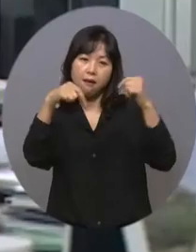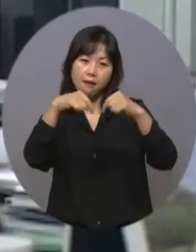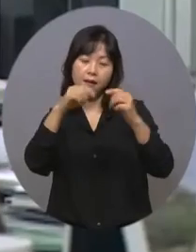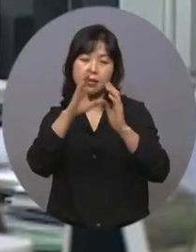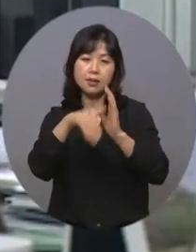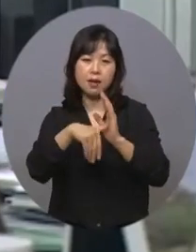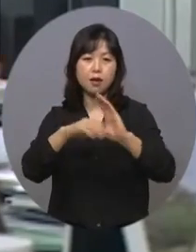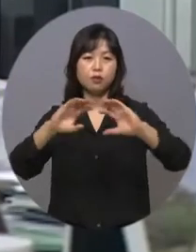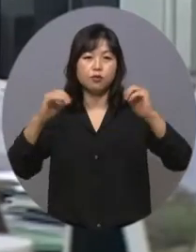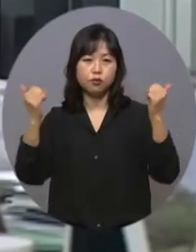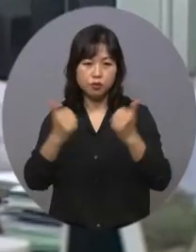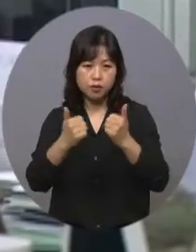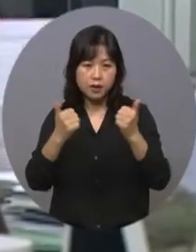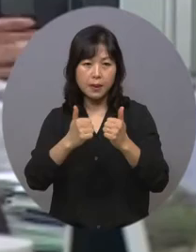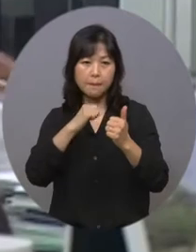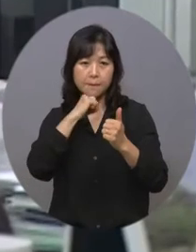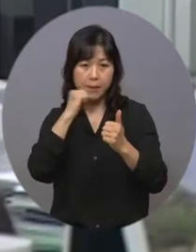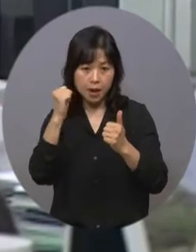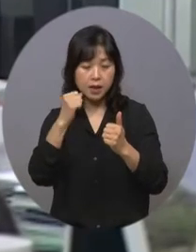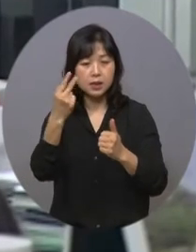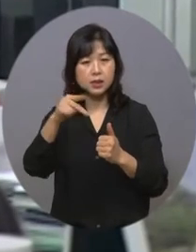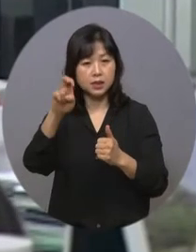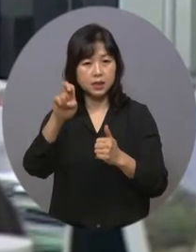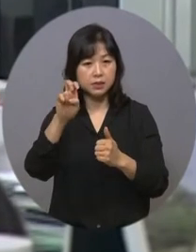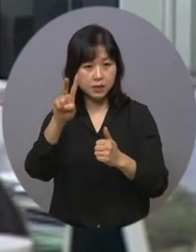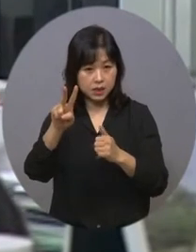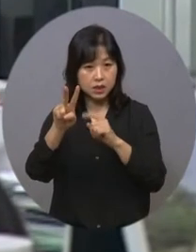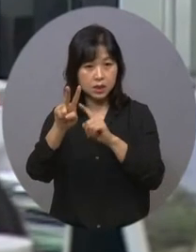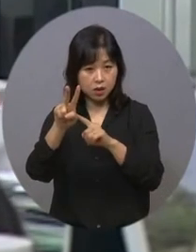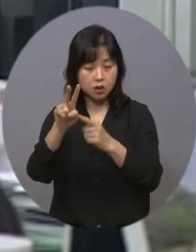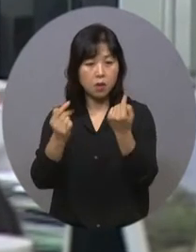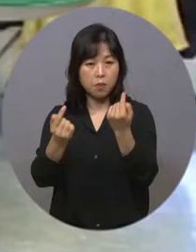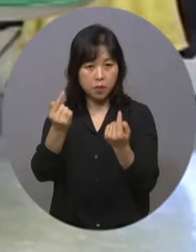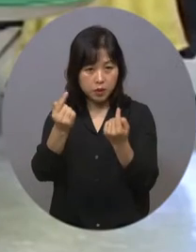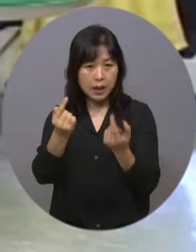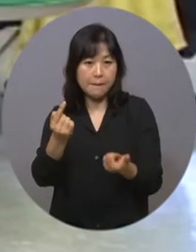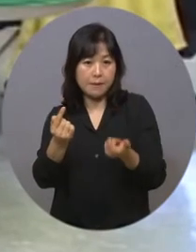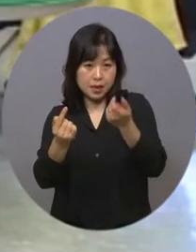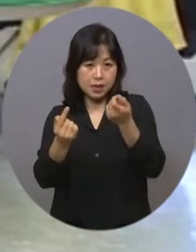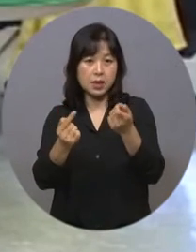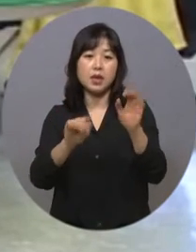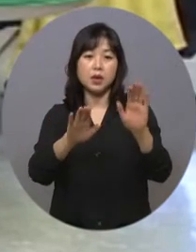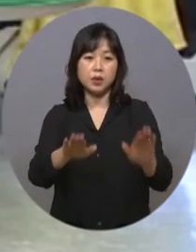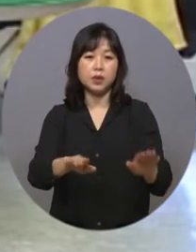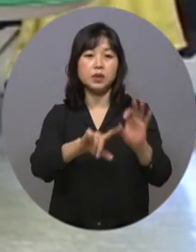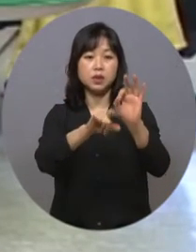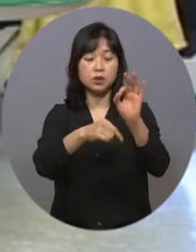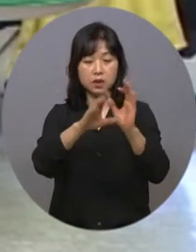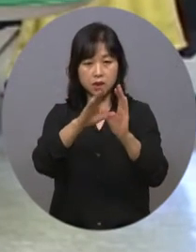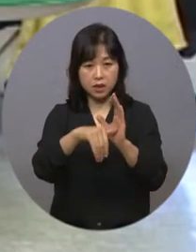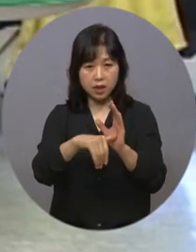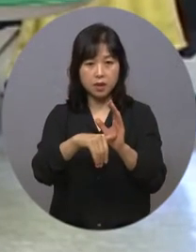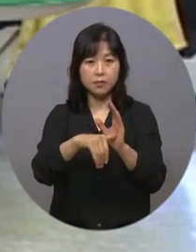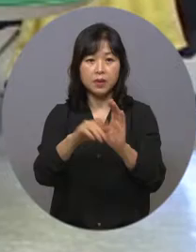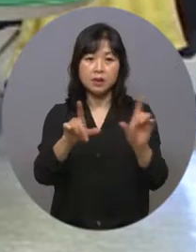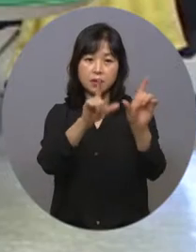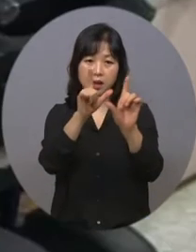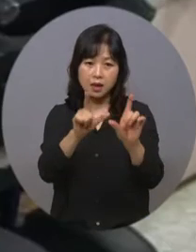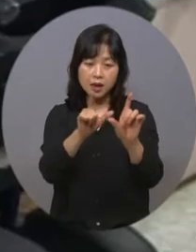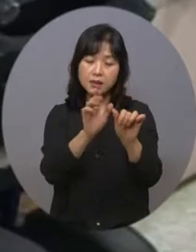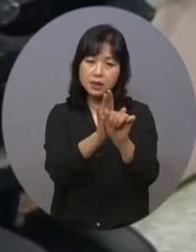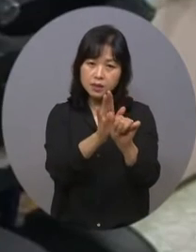당초 계획이었던 2022년 보다 앞당긴 올해 10월에 생계급여 부양 의무자 기준 을